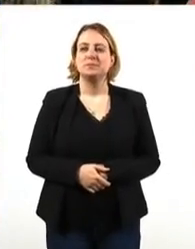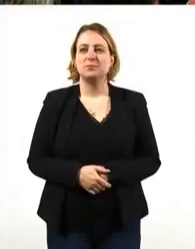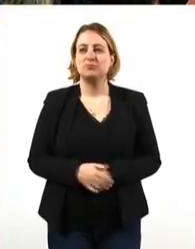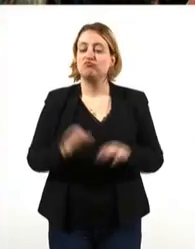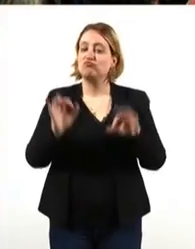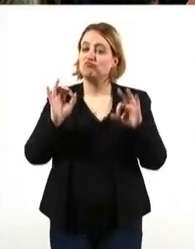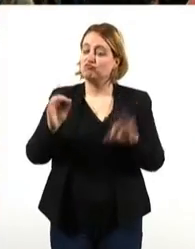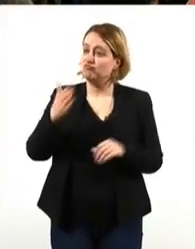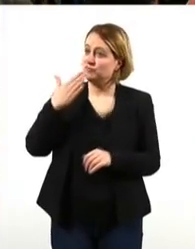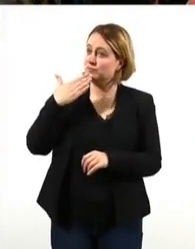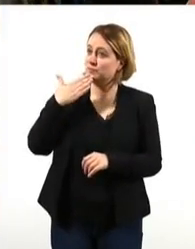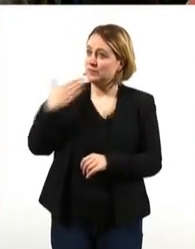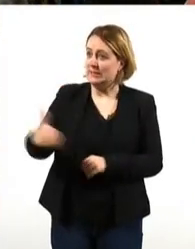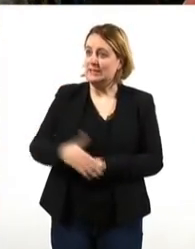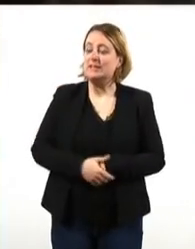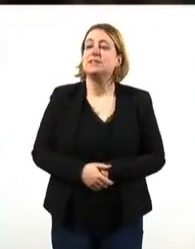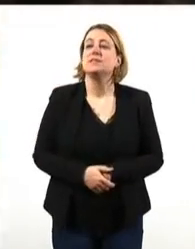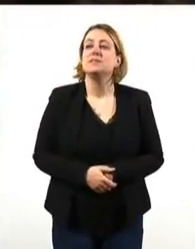Merci.